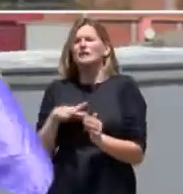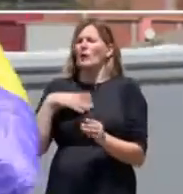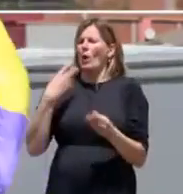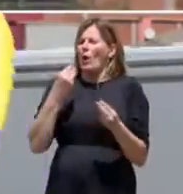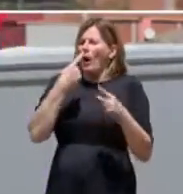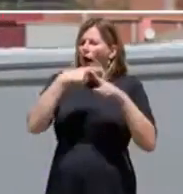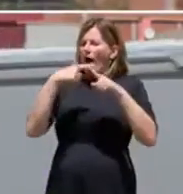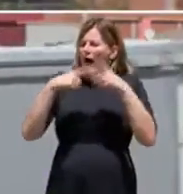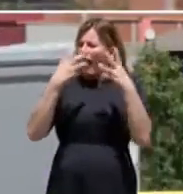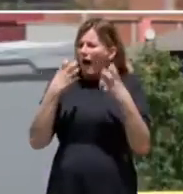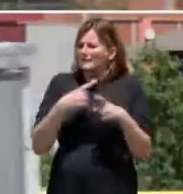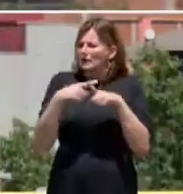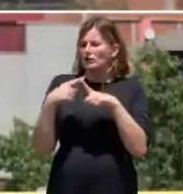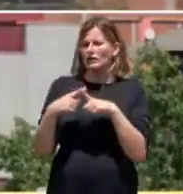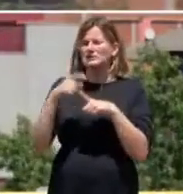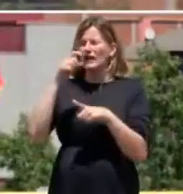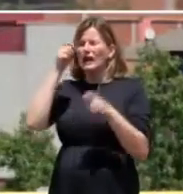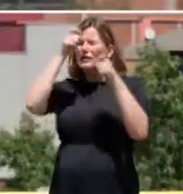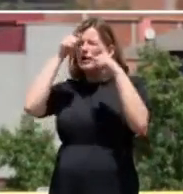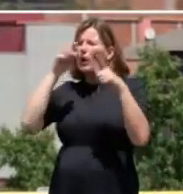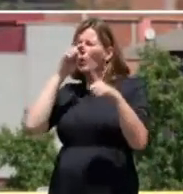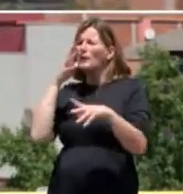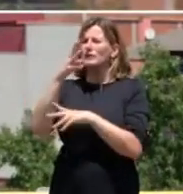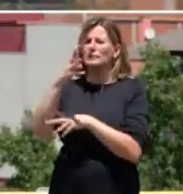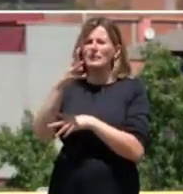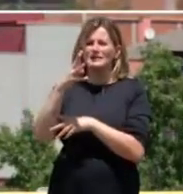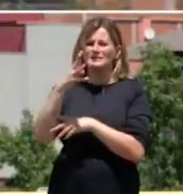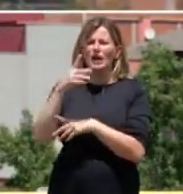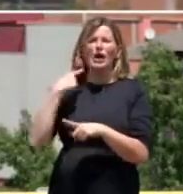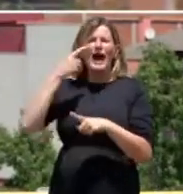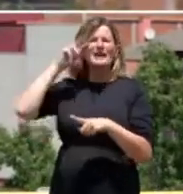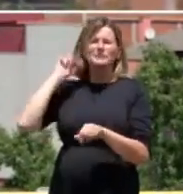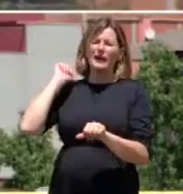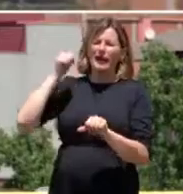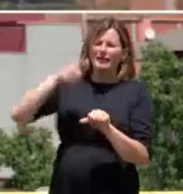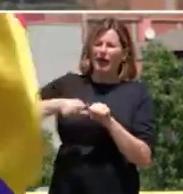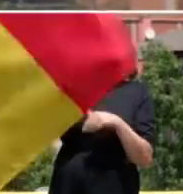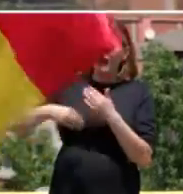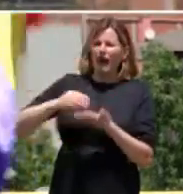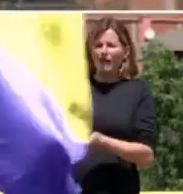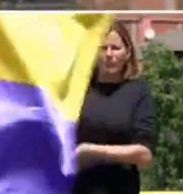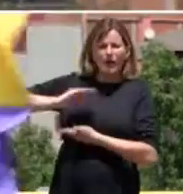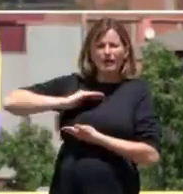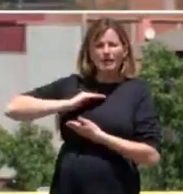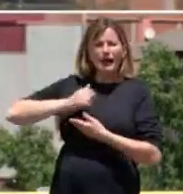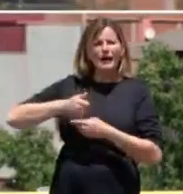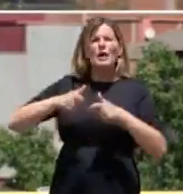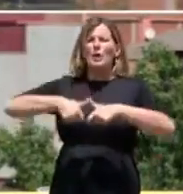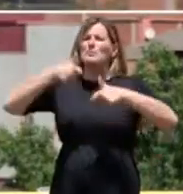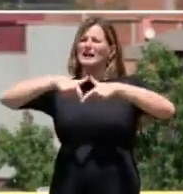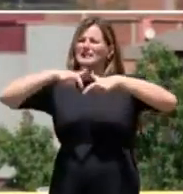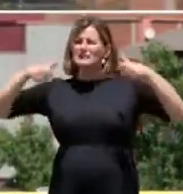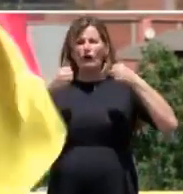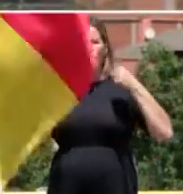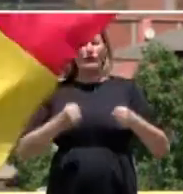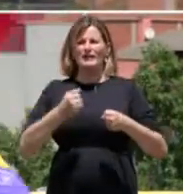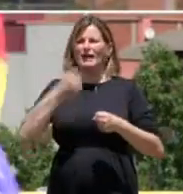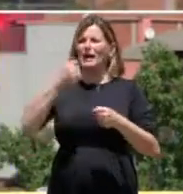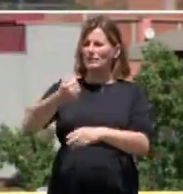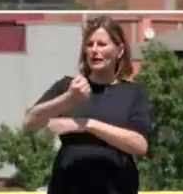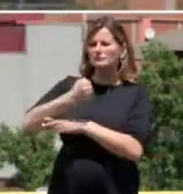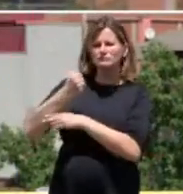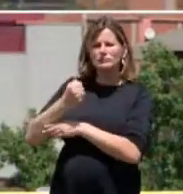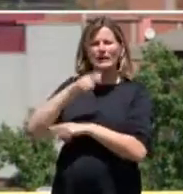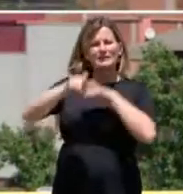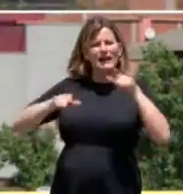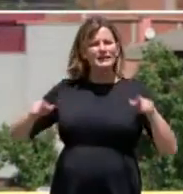Us imagineu el que podem fer si governem 4 anys més, amb tota l'experiència acumulada i encara amb més força i amb més suport de la gent treballadora